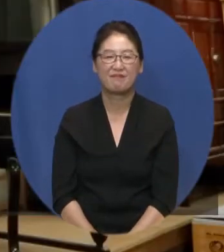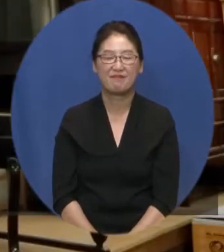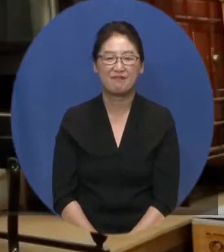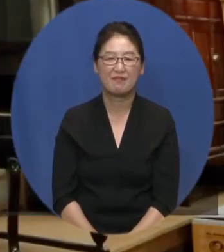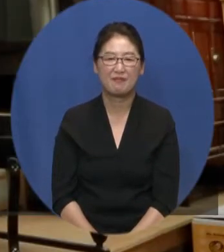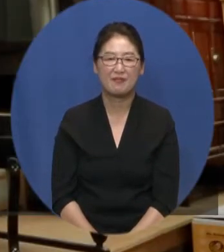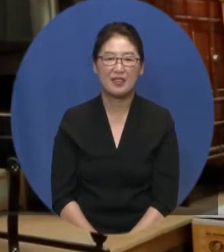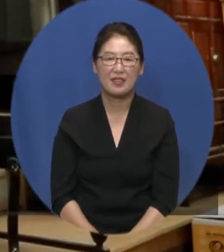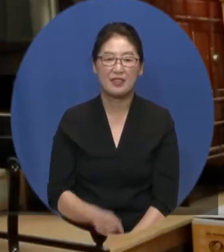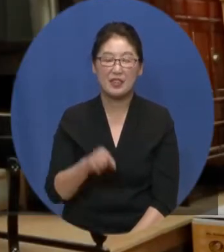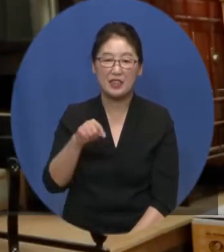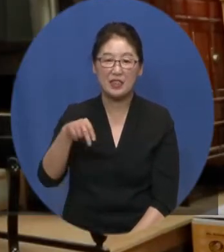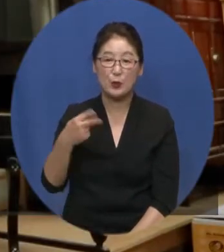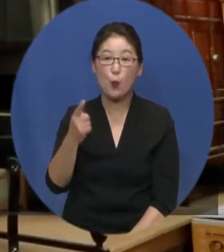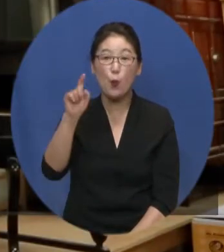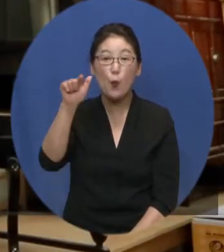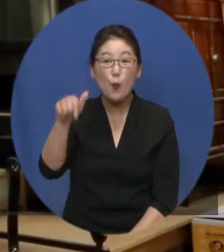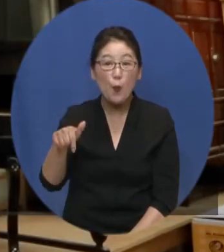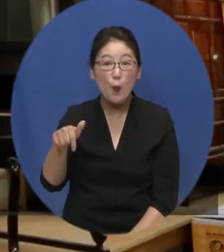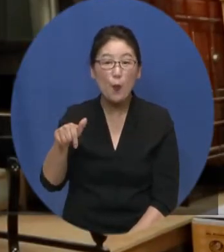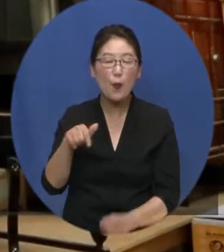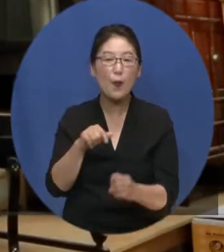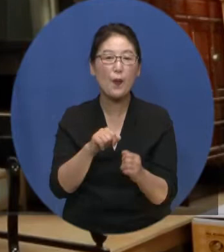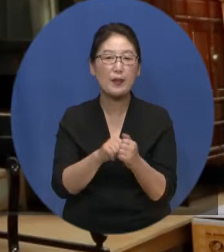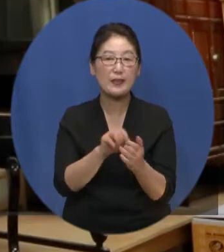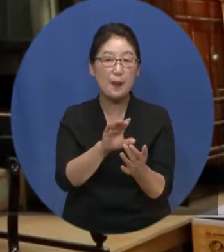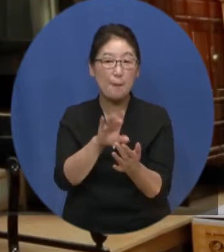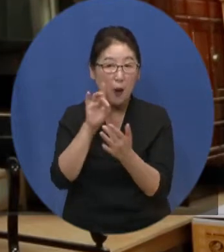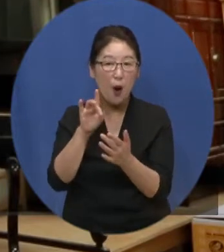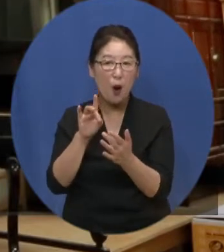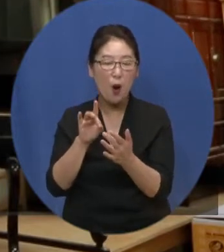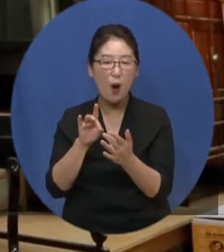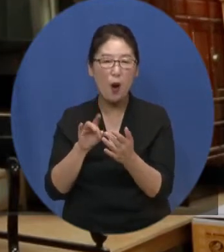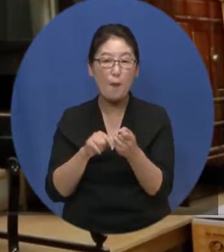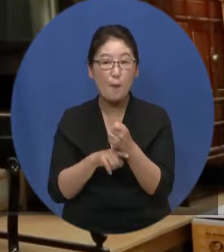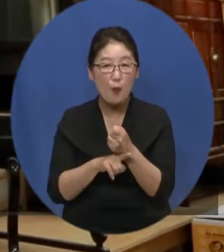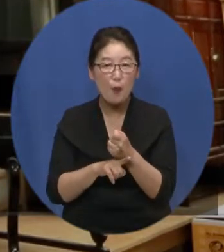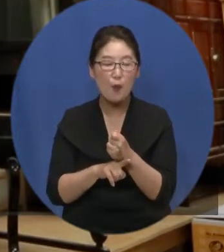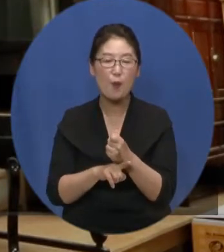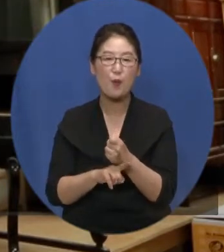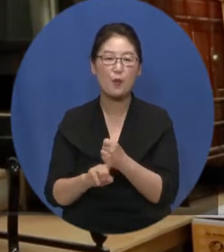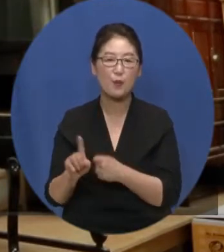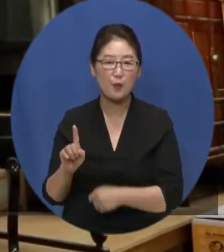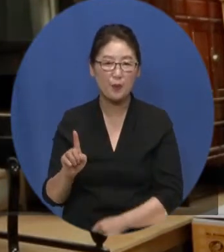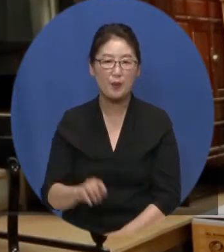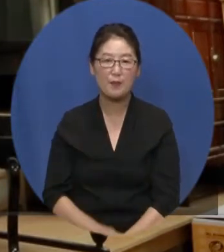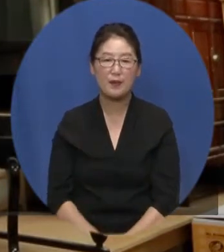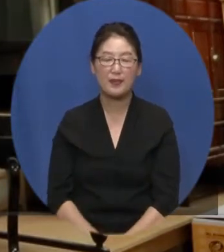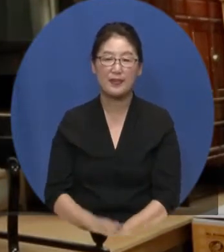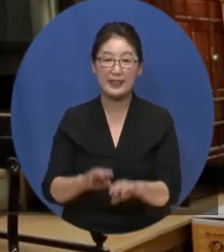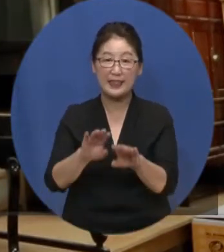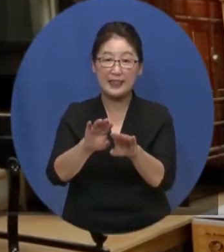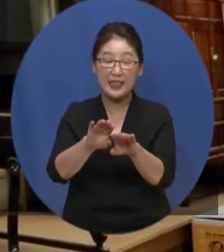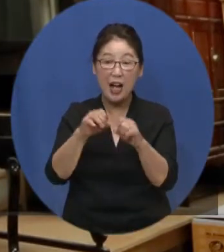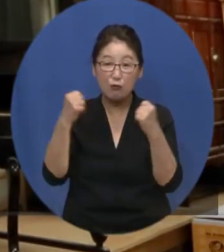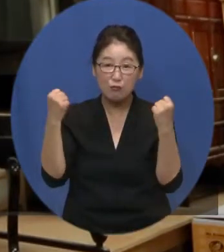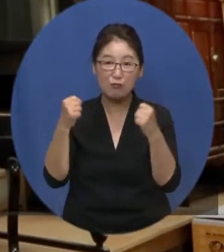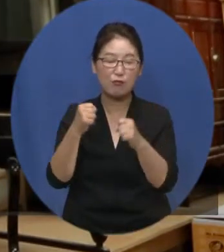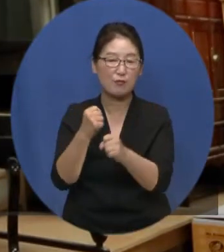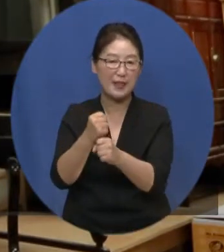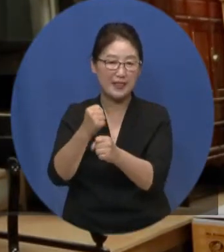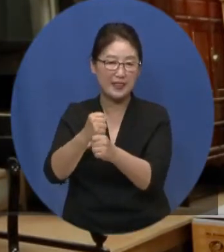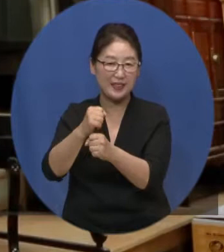선택하는 흄은 4 뭐 가구를 만들어 주고 싶어